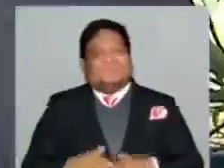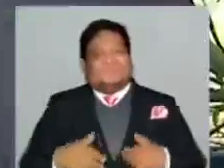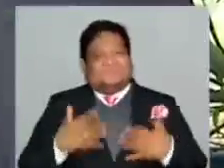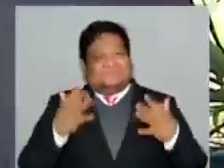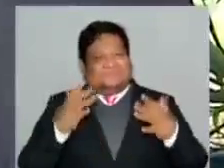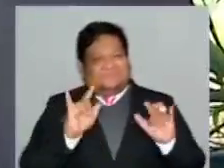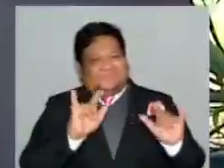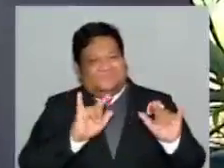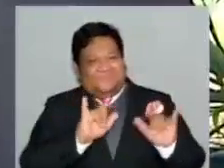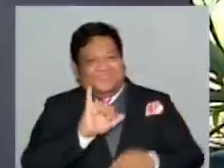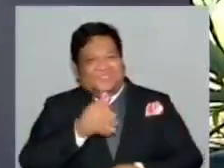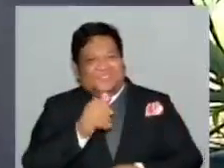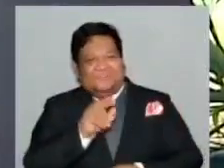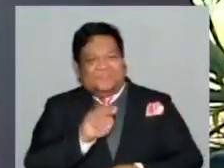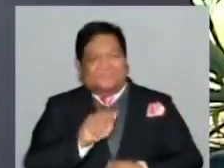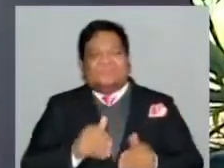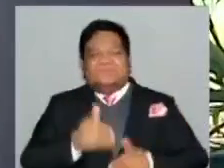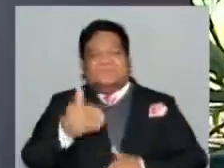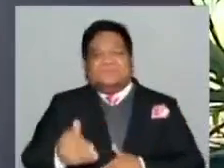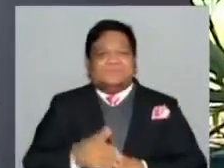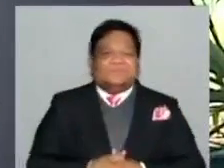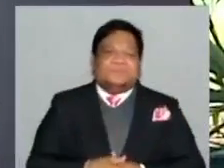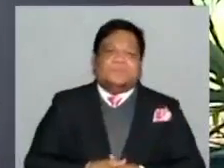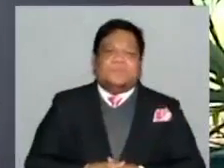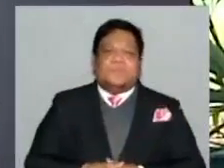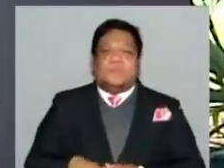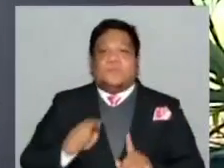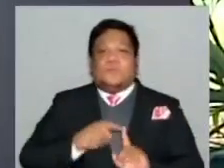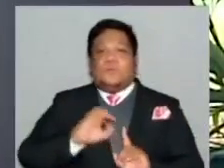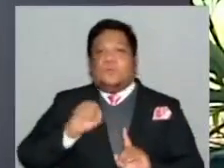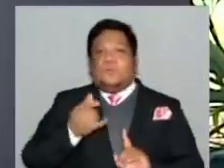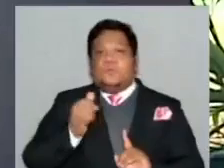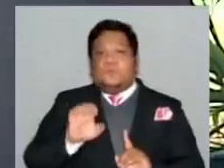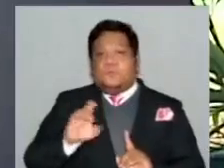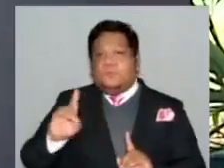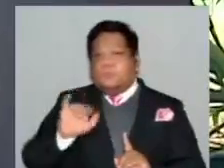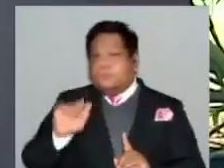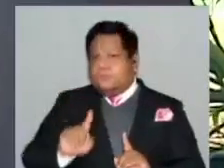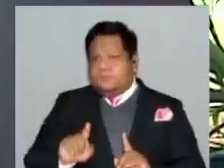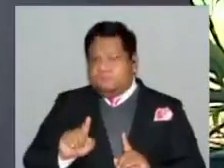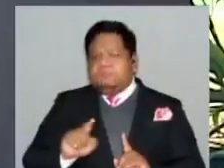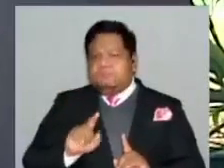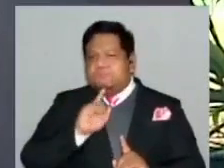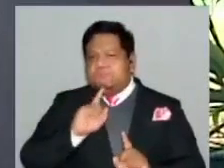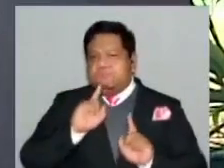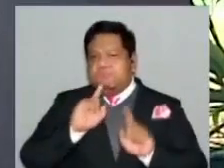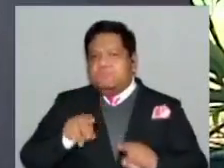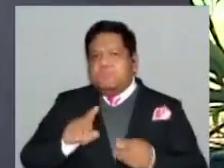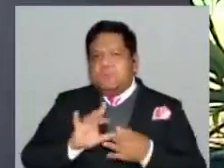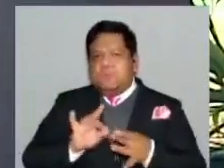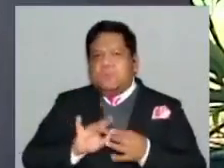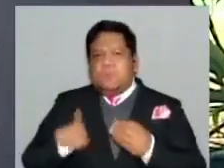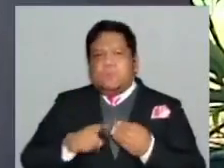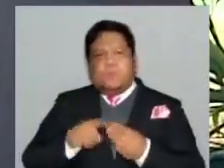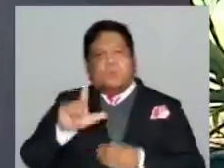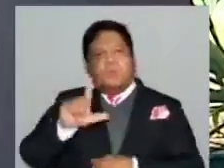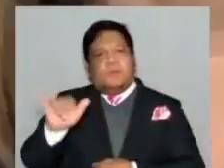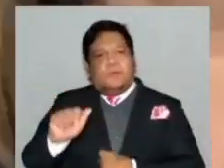Samantala, sumagot na ang talent manager na si OG Diaz sa mga ni-reveal ni Liza Soberano sa Fast Talk with Boya Bunda.